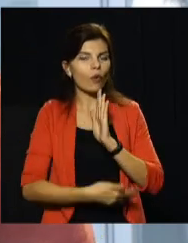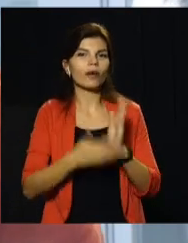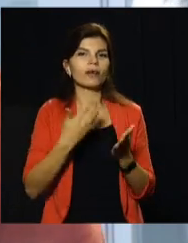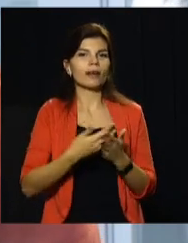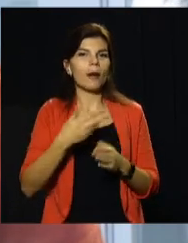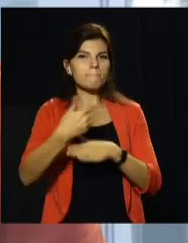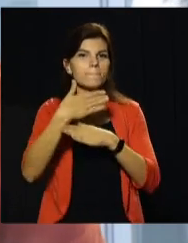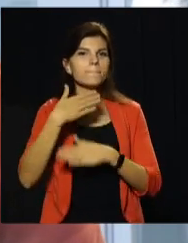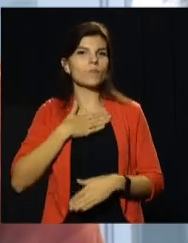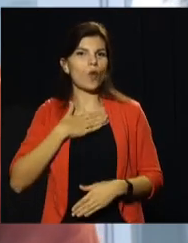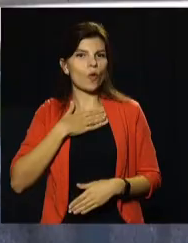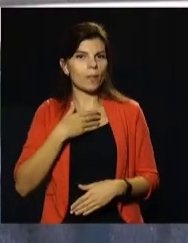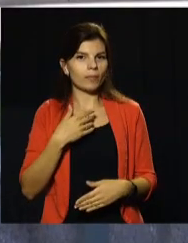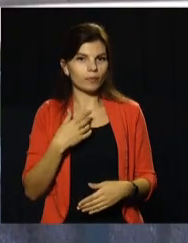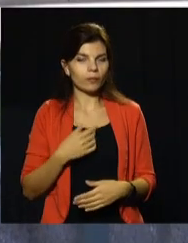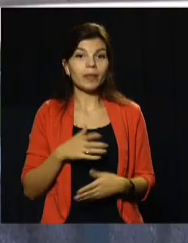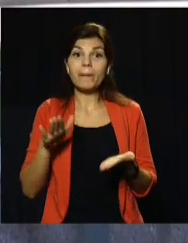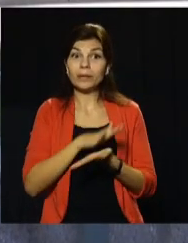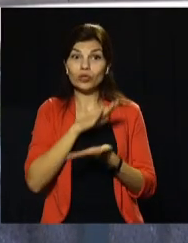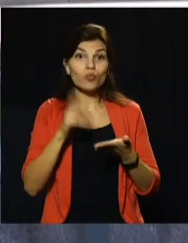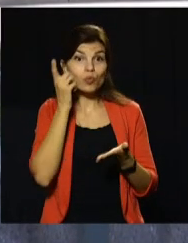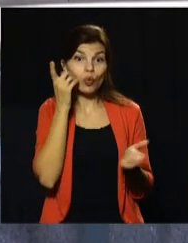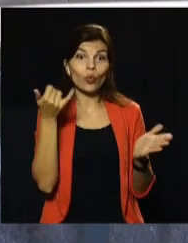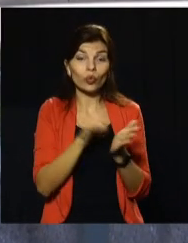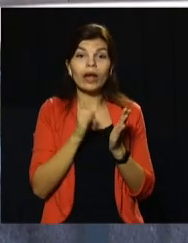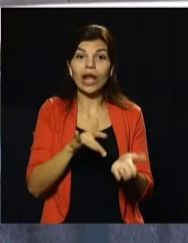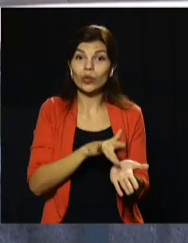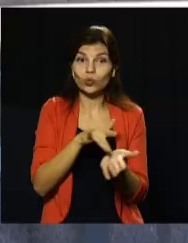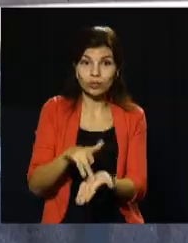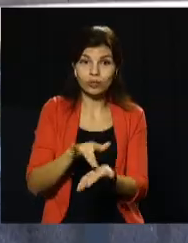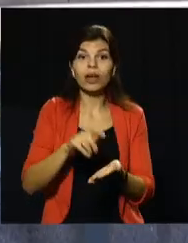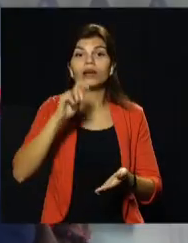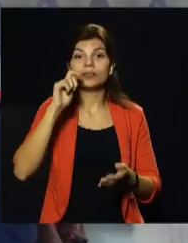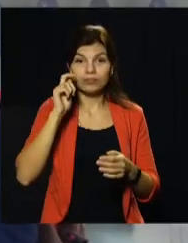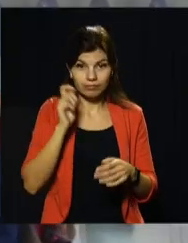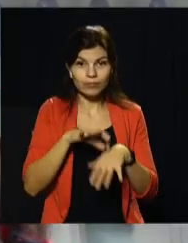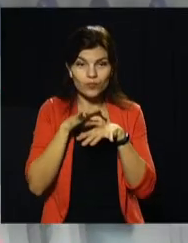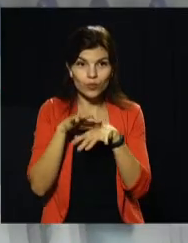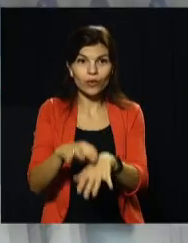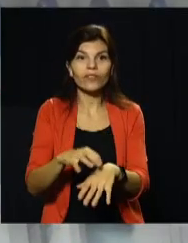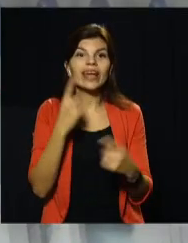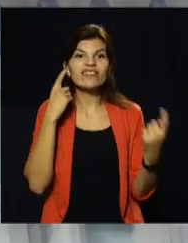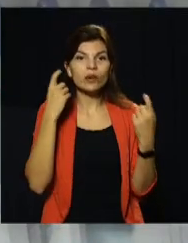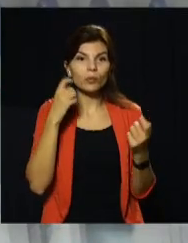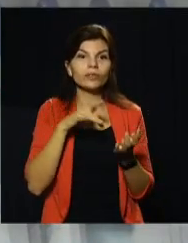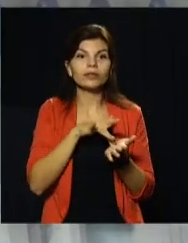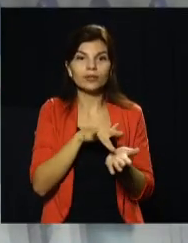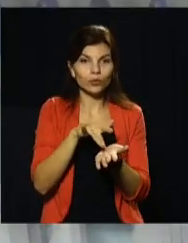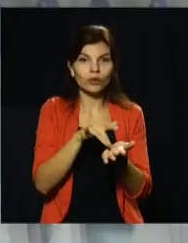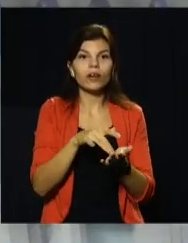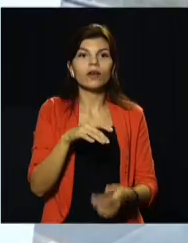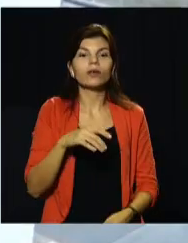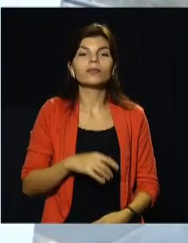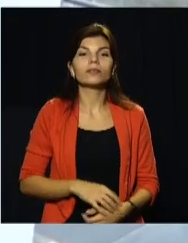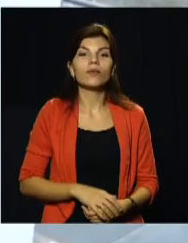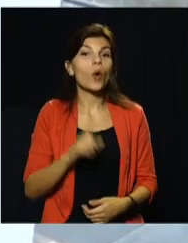патріотичним і сучасним. Безкоштовний мобільний додаток для туристів запустили туристичний інформаційний центр Дніпра та компанія Walk Your